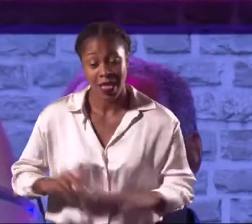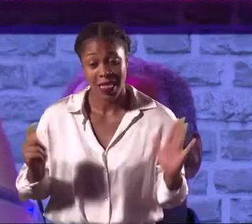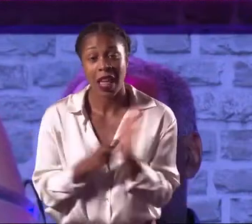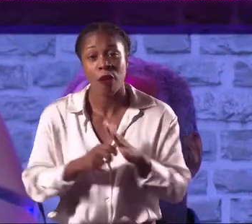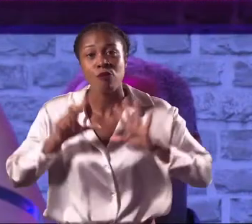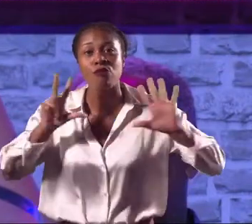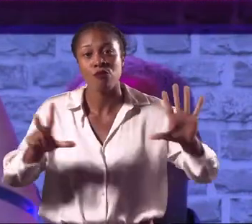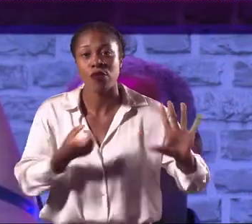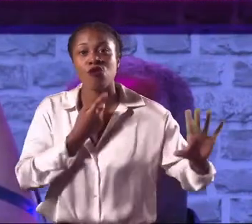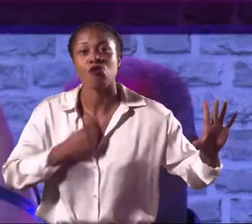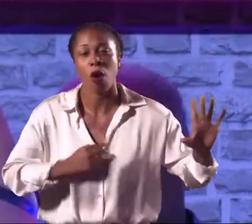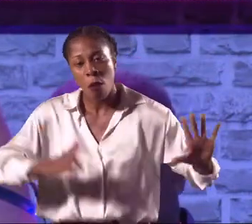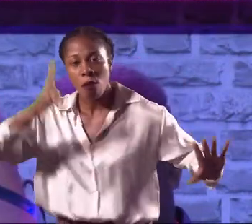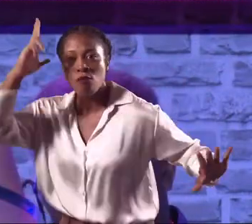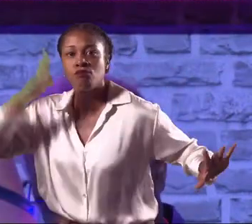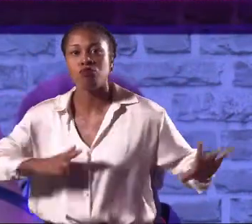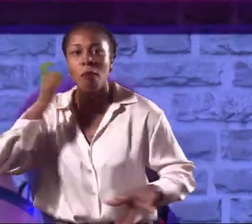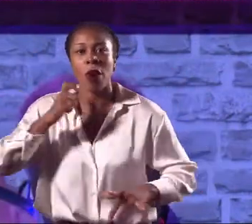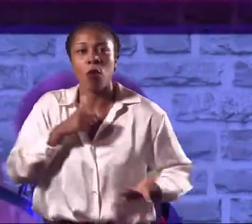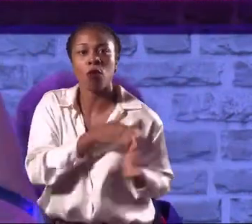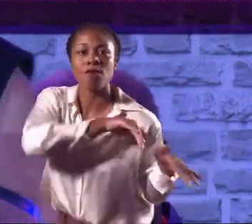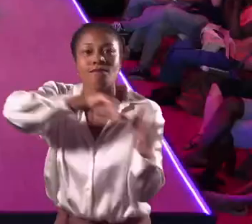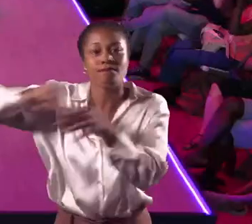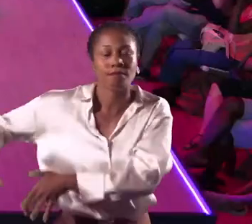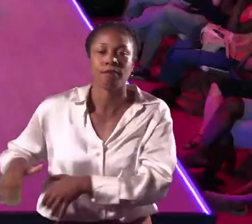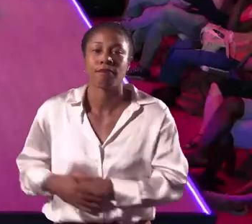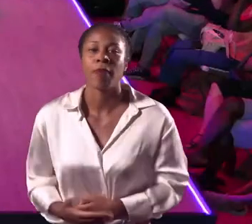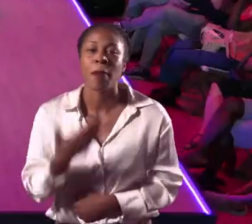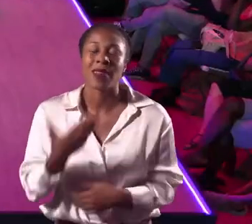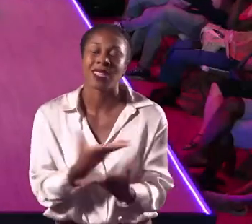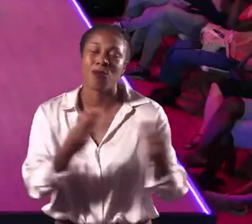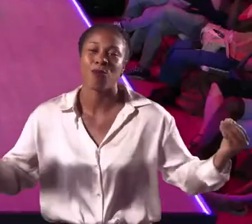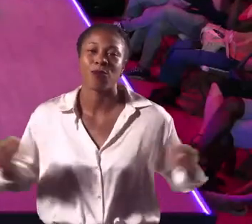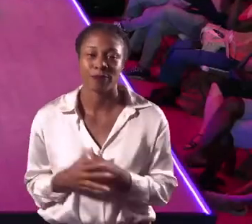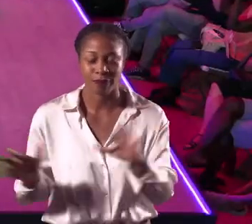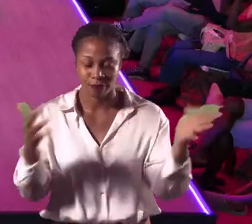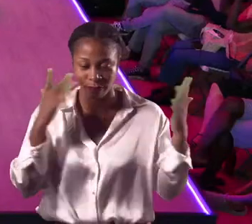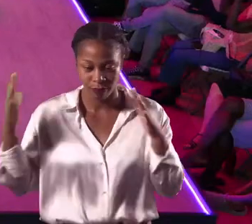8 juin, on commence à déchouquer Macron. Merci beaucoup.